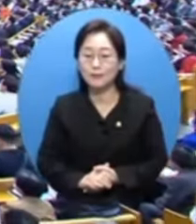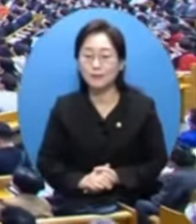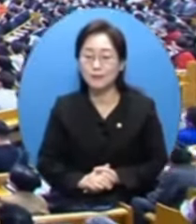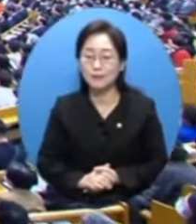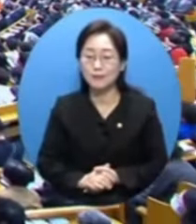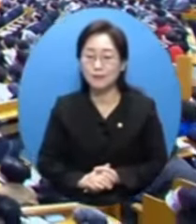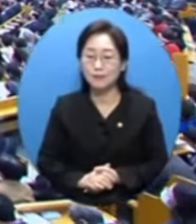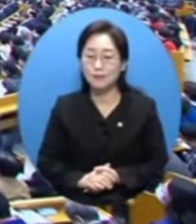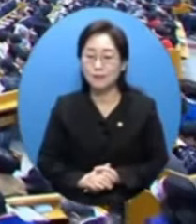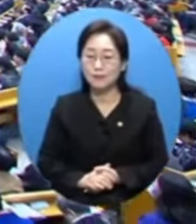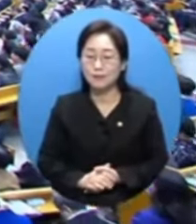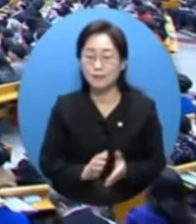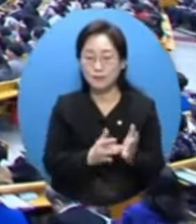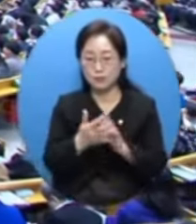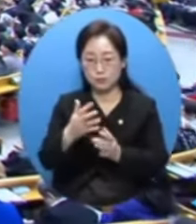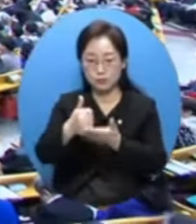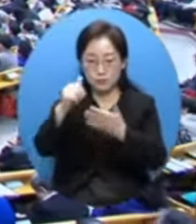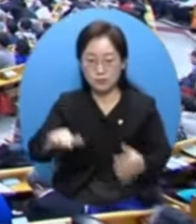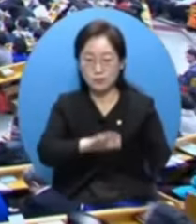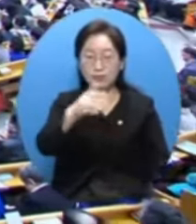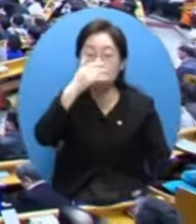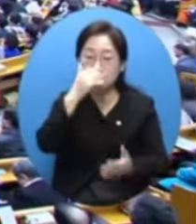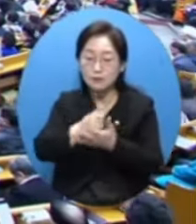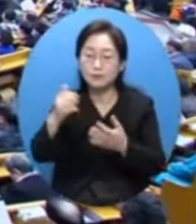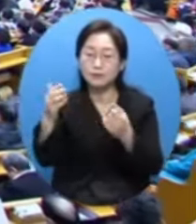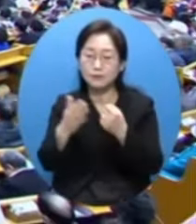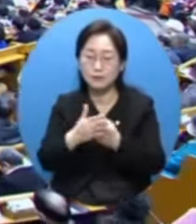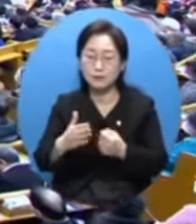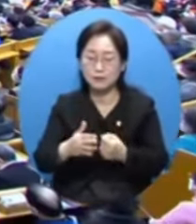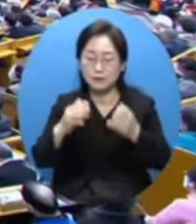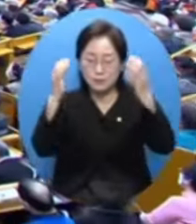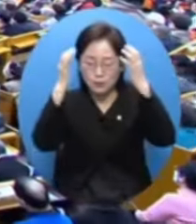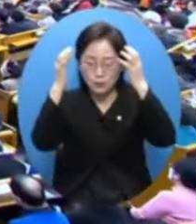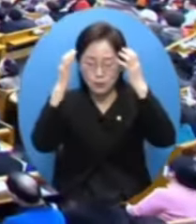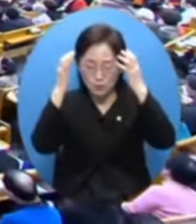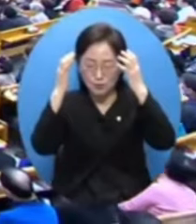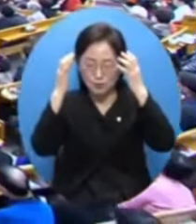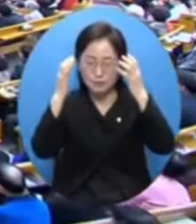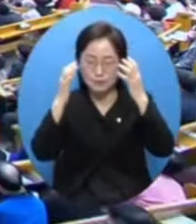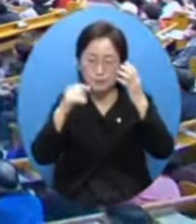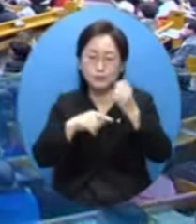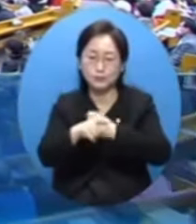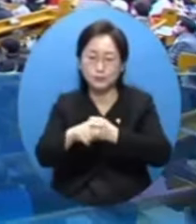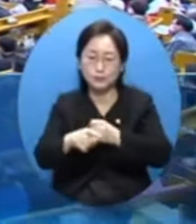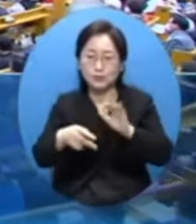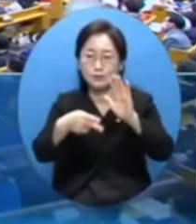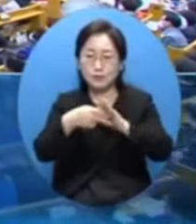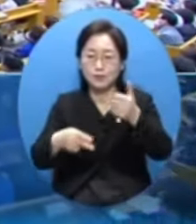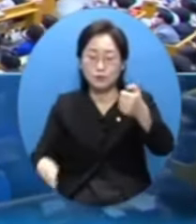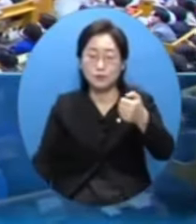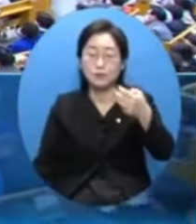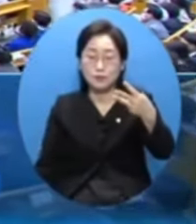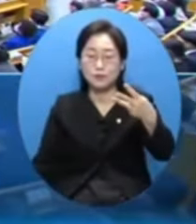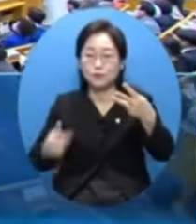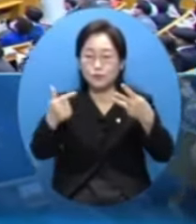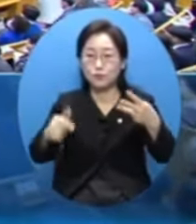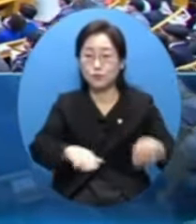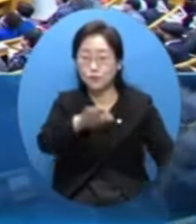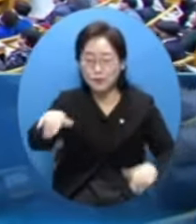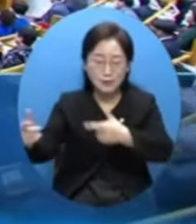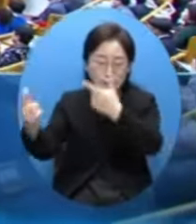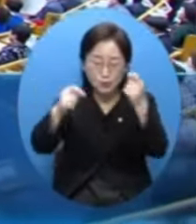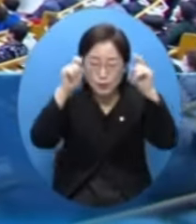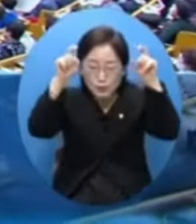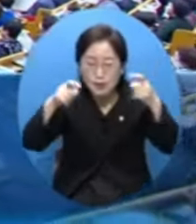그런데 예수님이 우리 죄 때문에 이와 같은 고난을 당하신 것입니다 이사야 53장 6절은 설명합니다 우리는 다